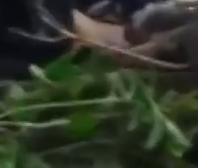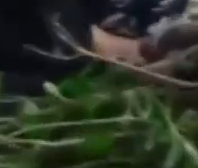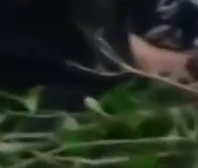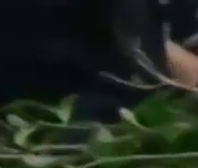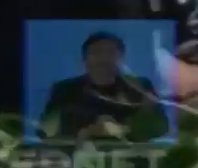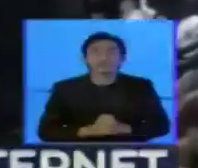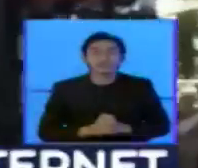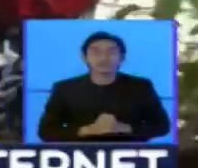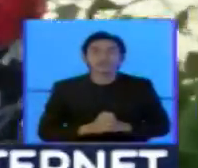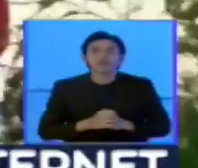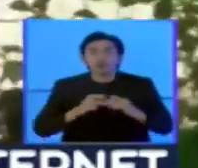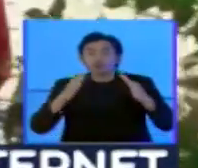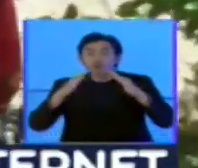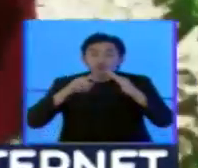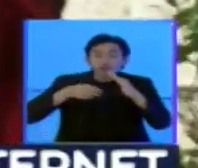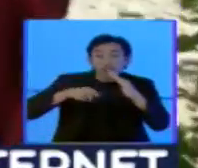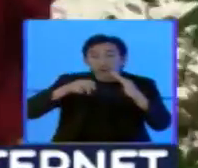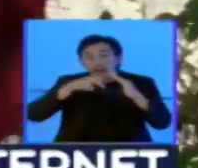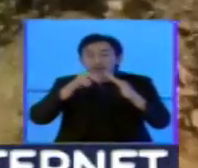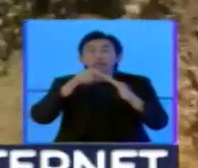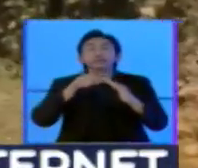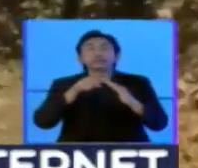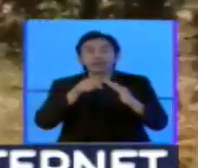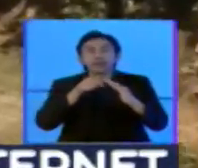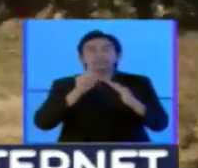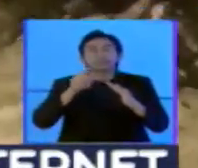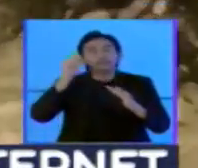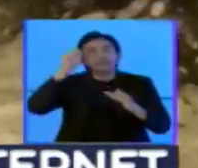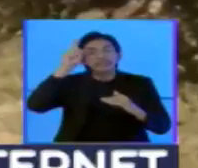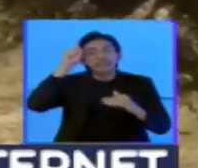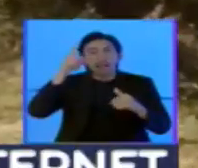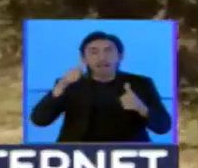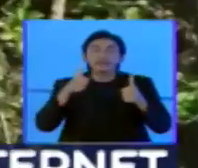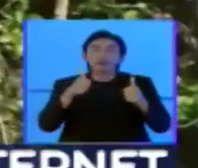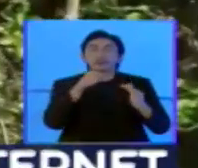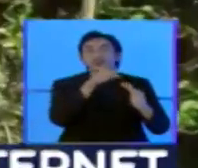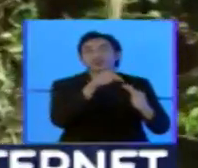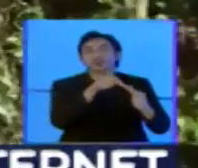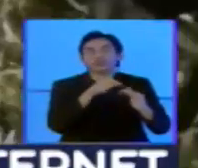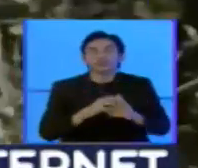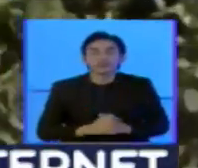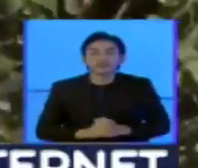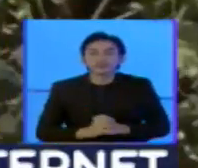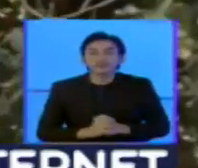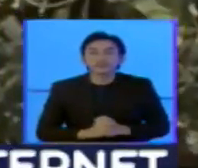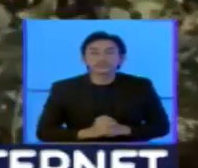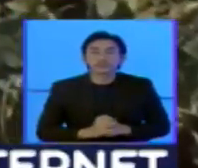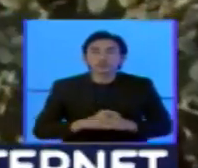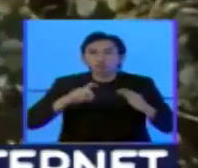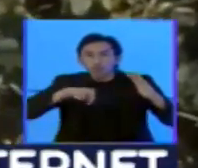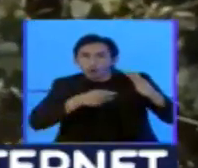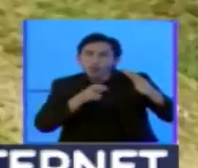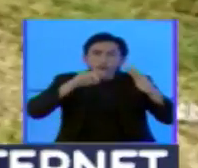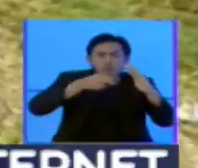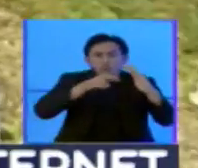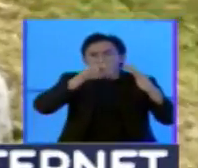Puncak gunung dipilih para pelajar karena hanya di sini jaringan internet yang baik bisa didapat. Mereka rela naik turun gunung membawa buku dan